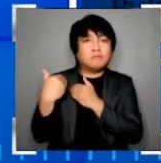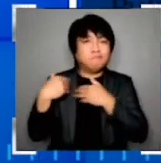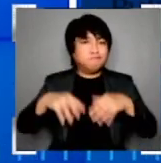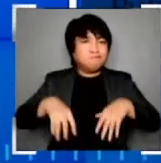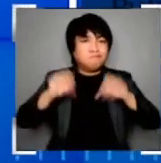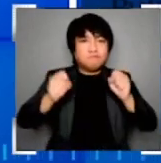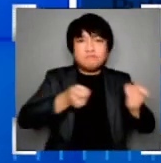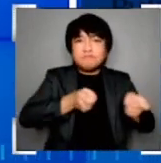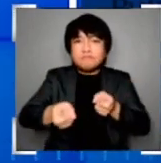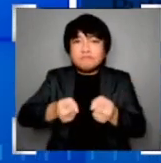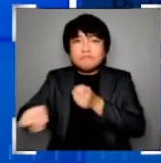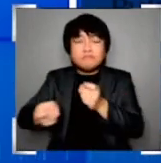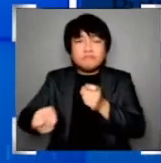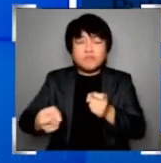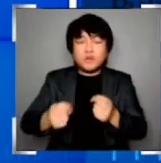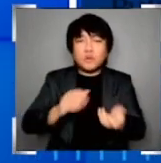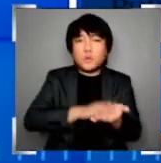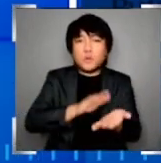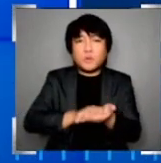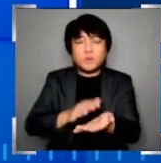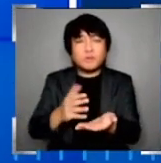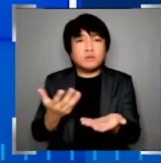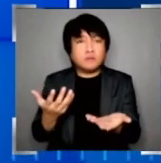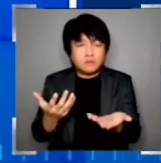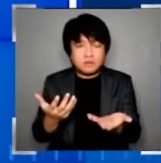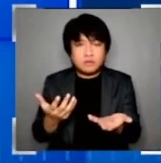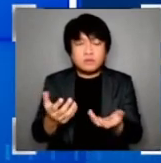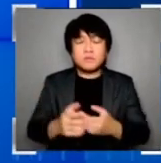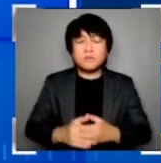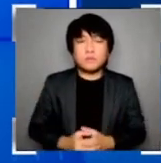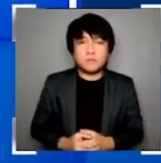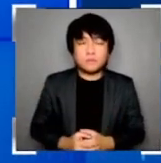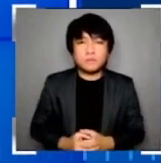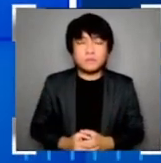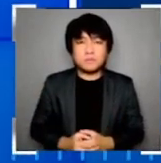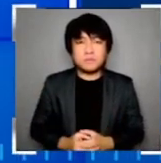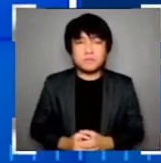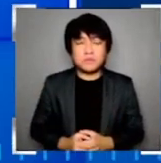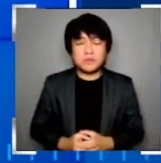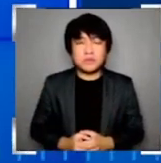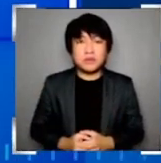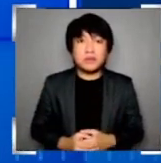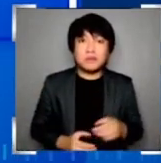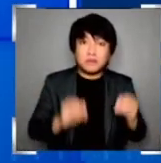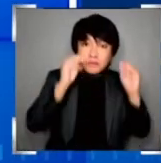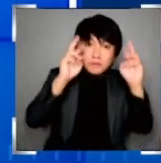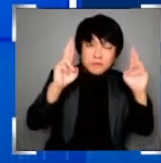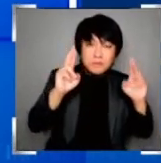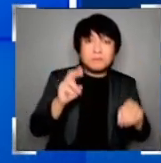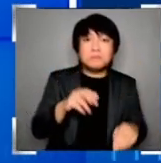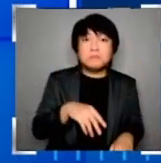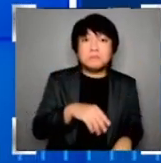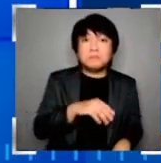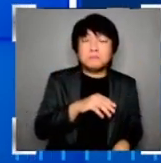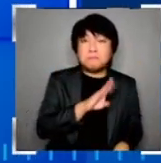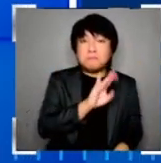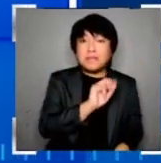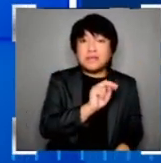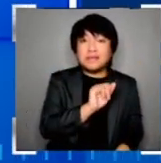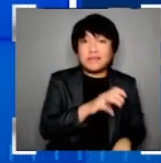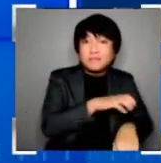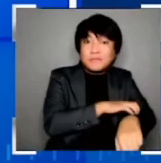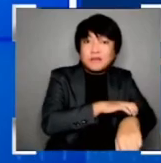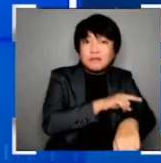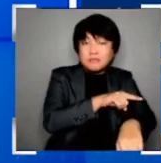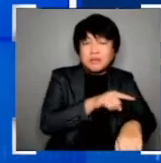ito habang wala pang transition plan. Tanggap naman ni Binay ang desisyon ng Vice Presidente. Makikipagtulungan daw sila